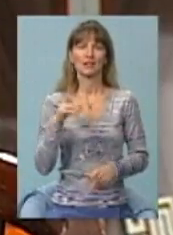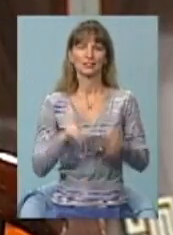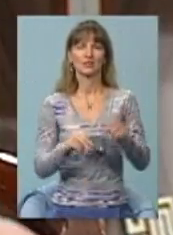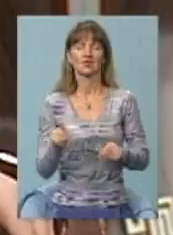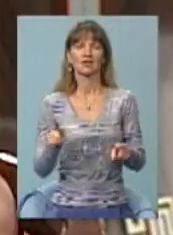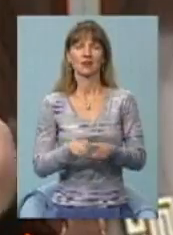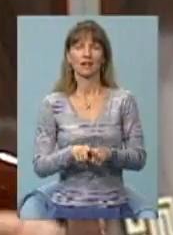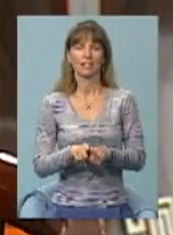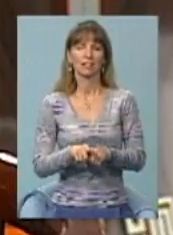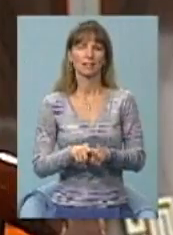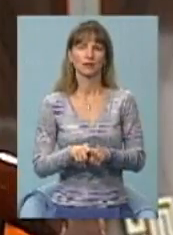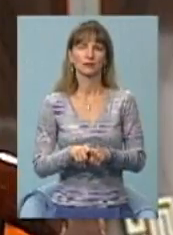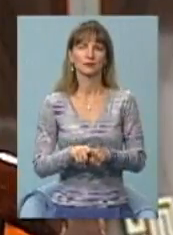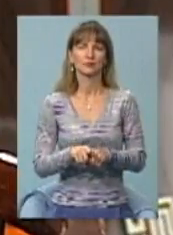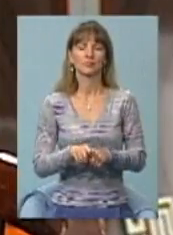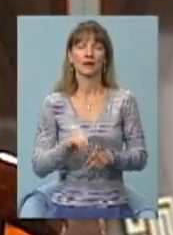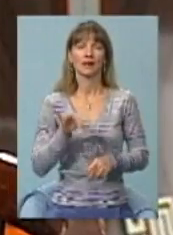так, він